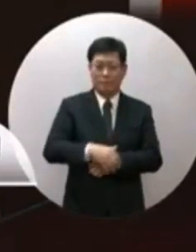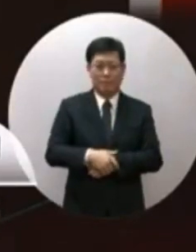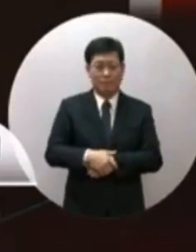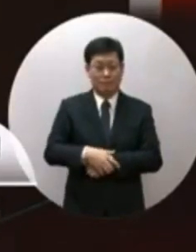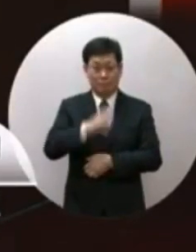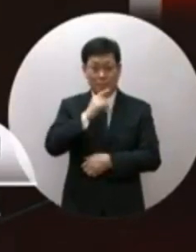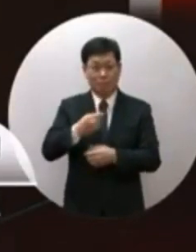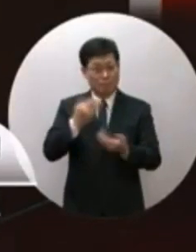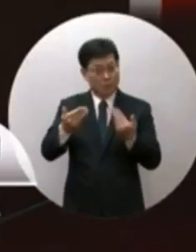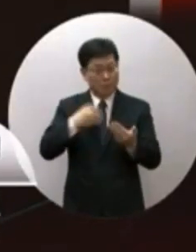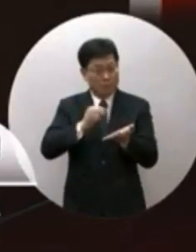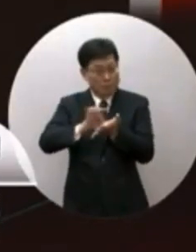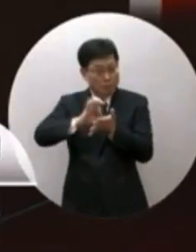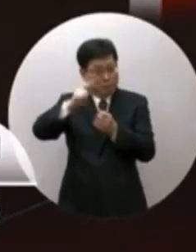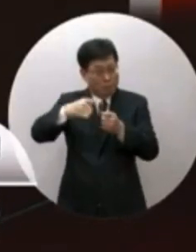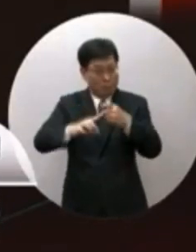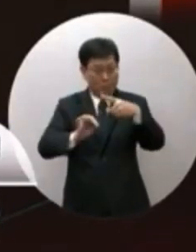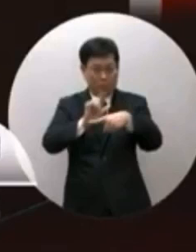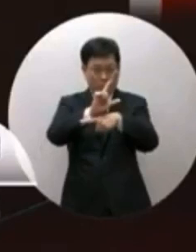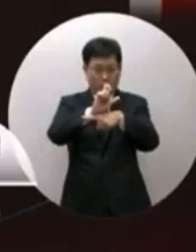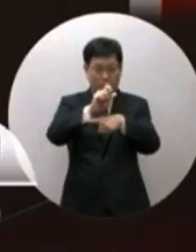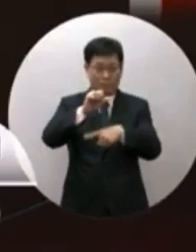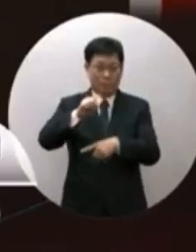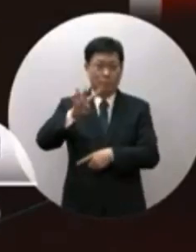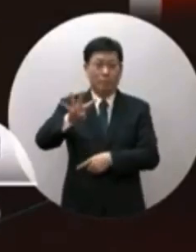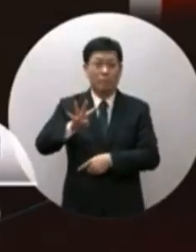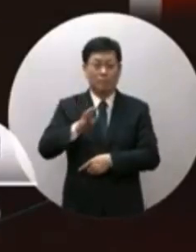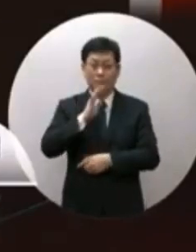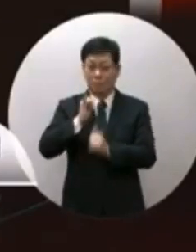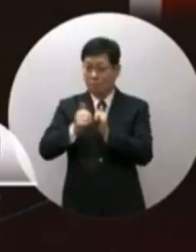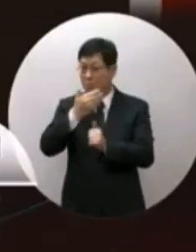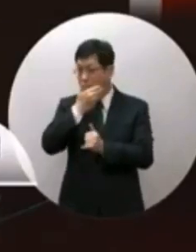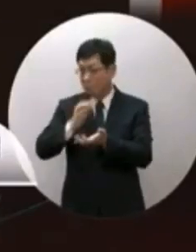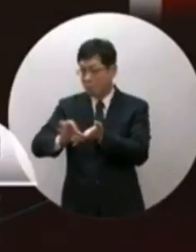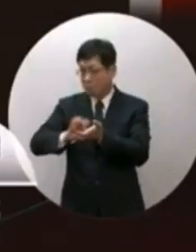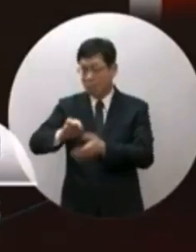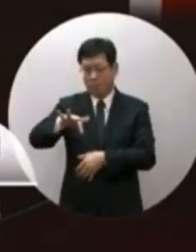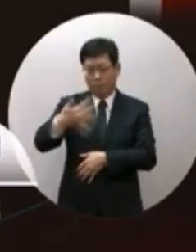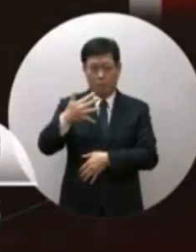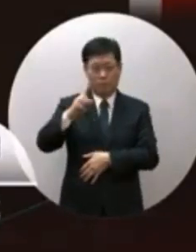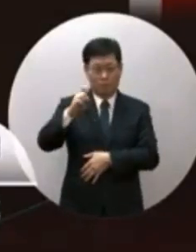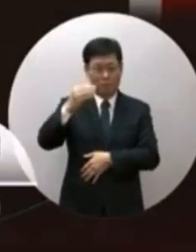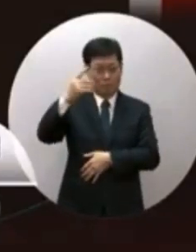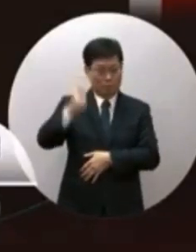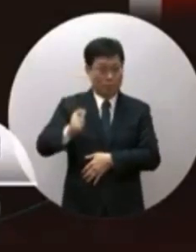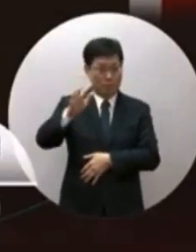4218万元，占税出总额65.4%；社会福利支出